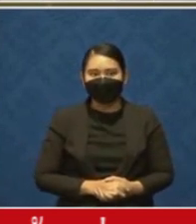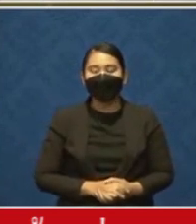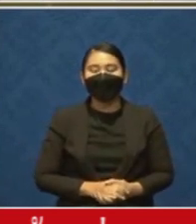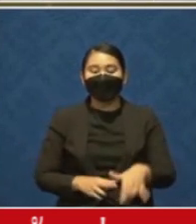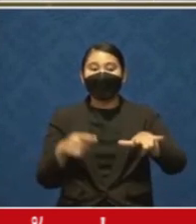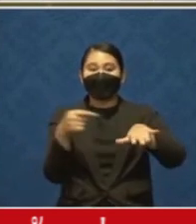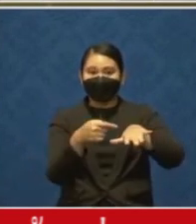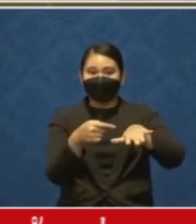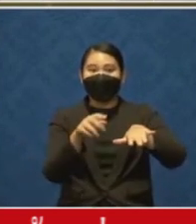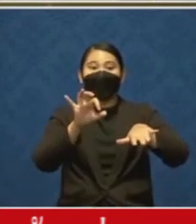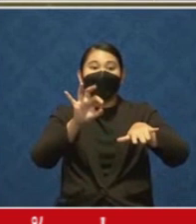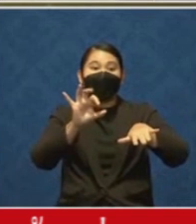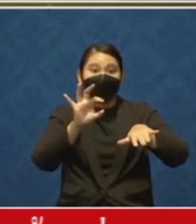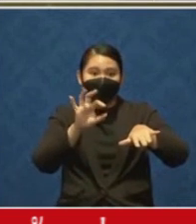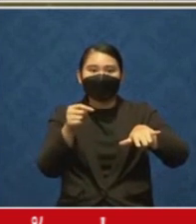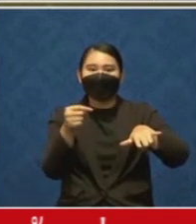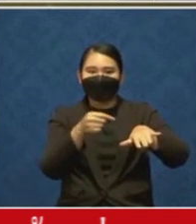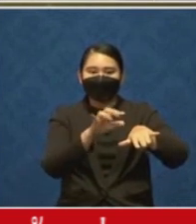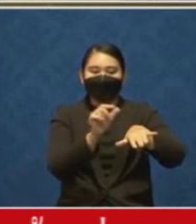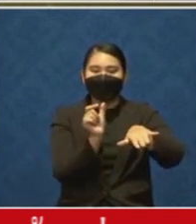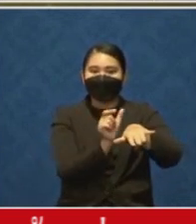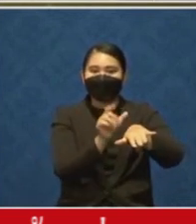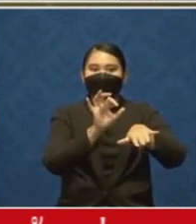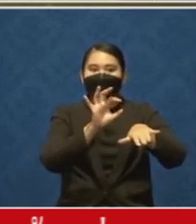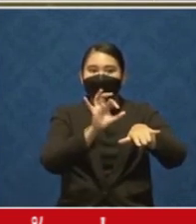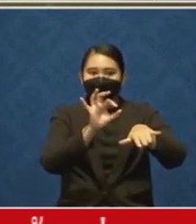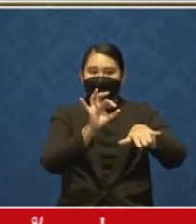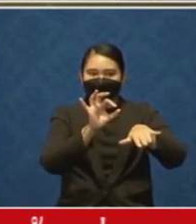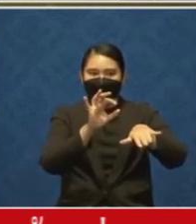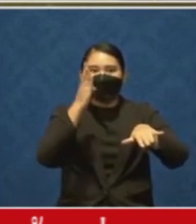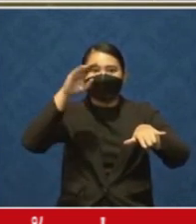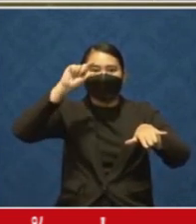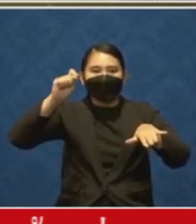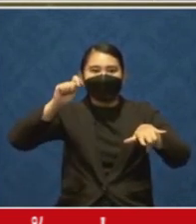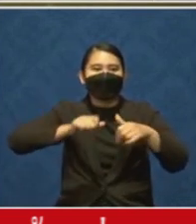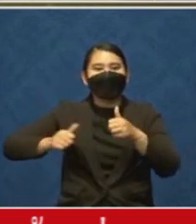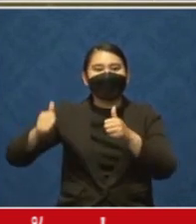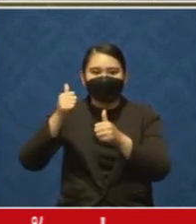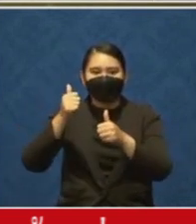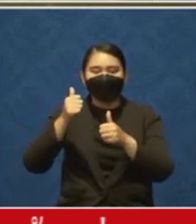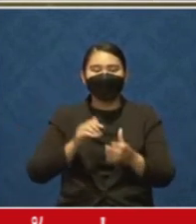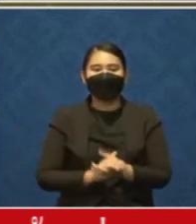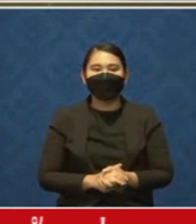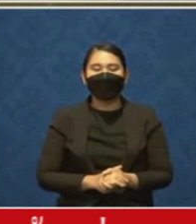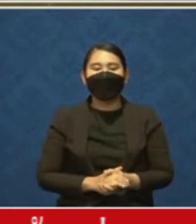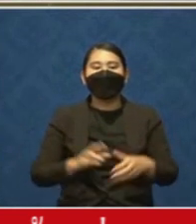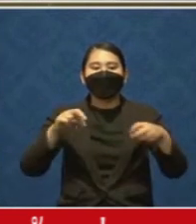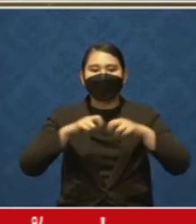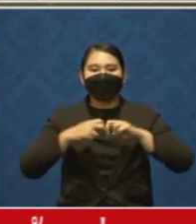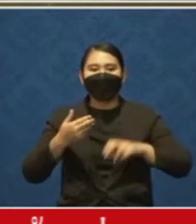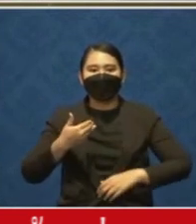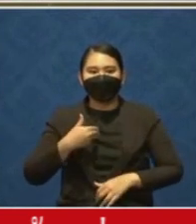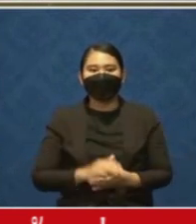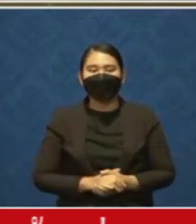เนี่ยนะครับของบริษัท Elbit System อิสราเอลที่ชนะนี่ท่านประธานก็เกิดปัญหาครับท่านประธ